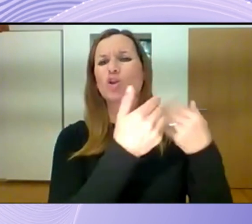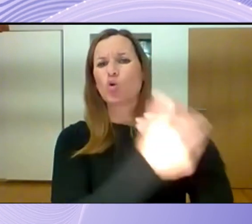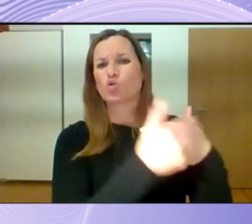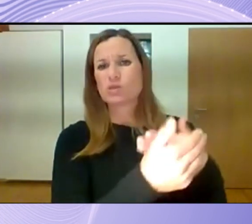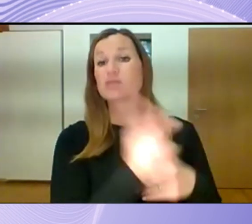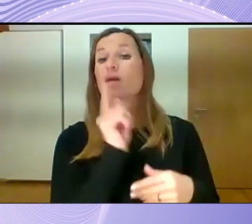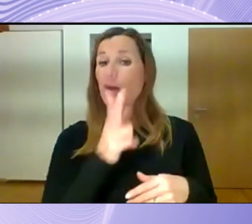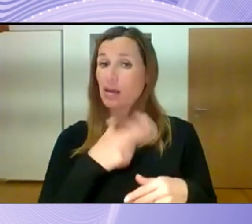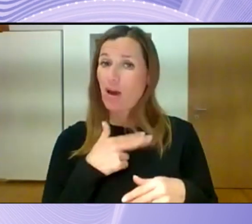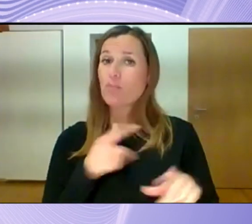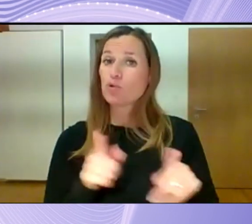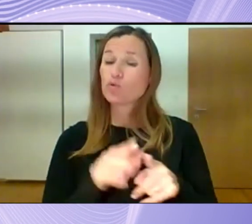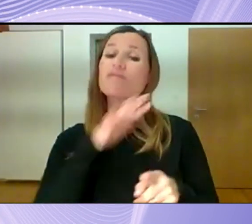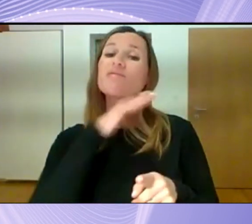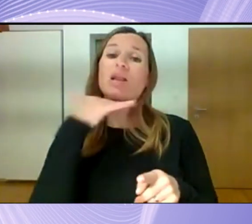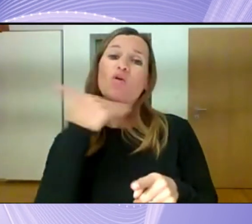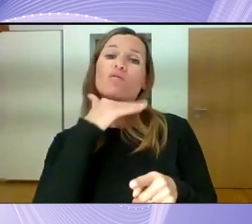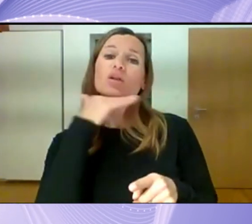tudi veliko sosedske pomoči.